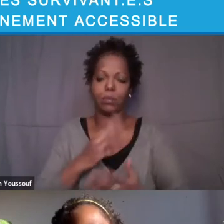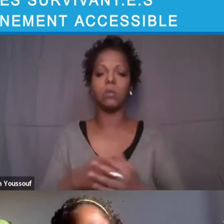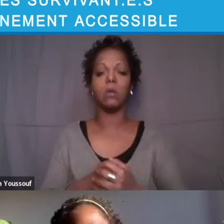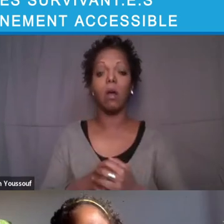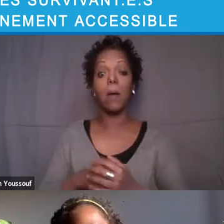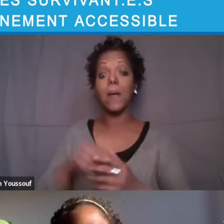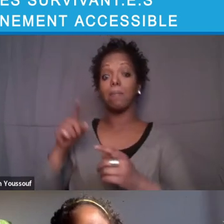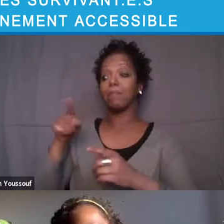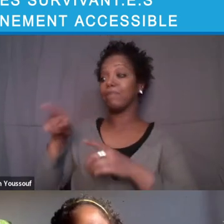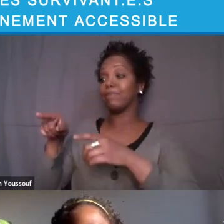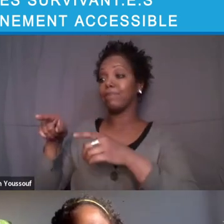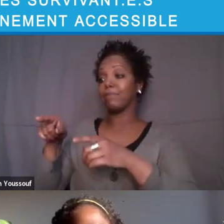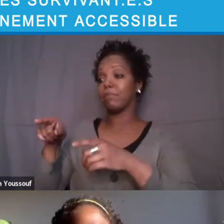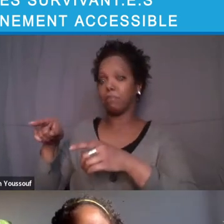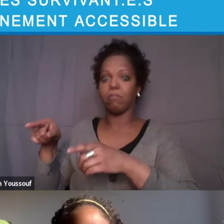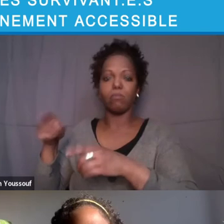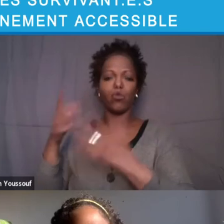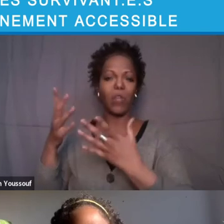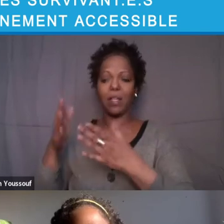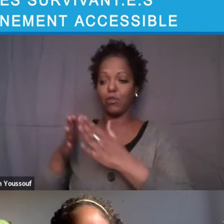Mais il y a tellement de choses à régler.